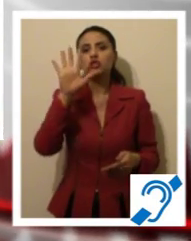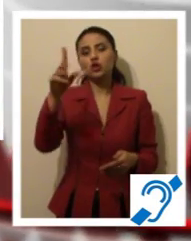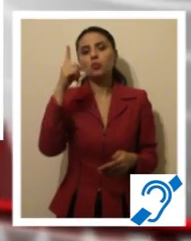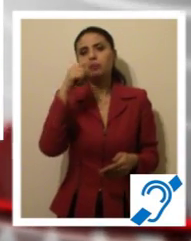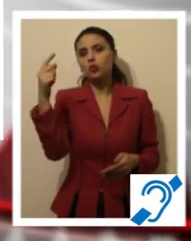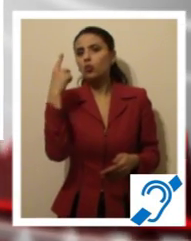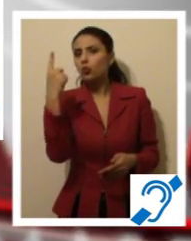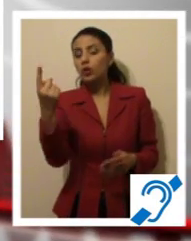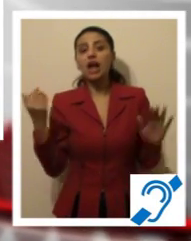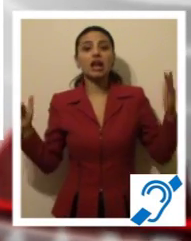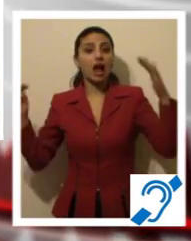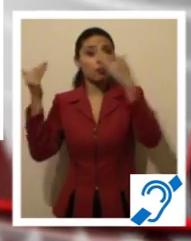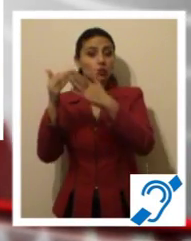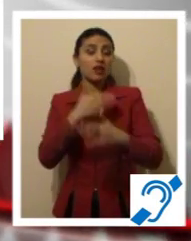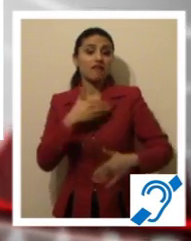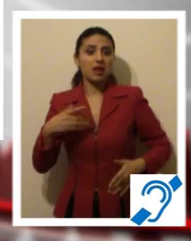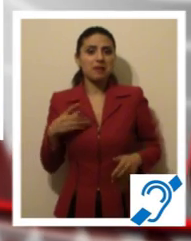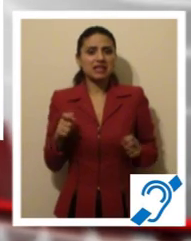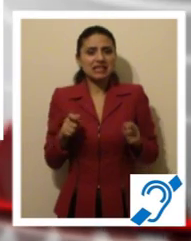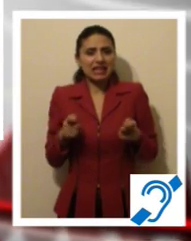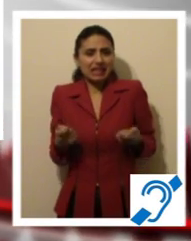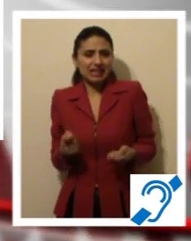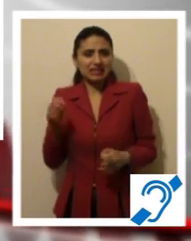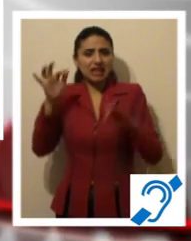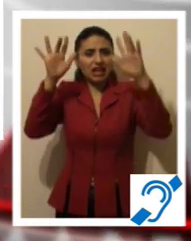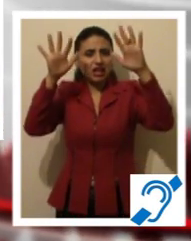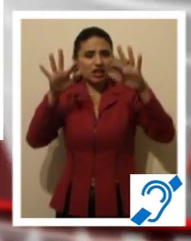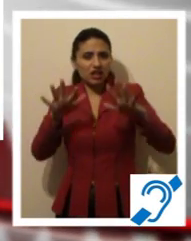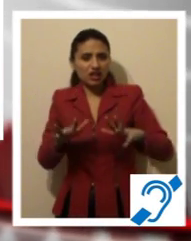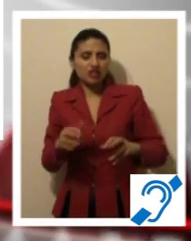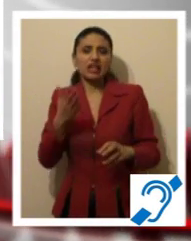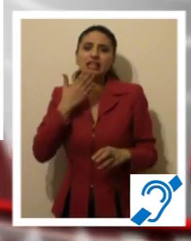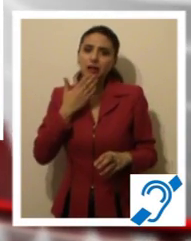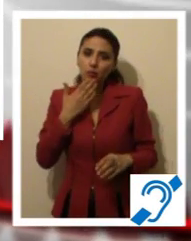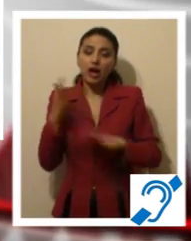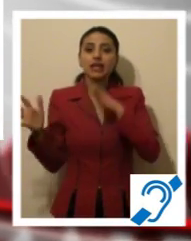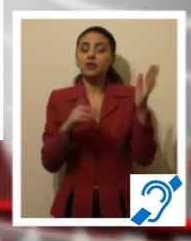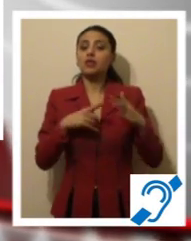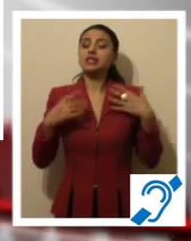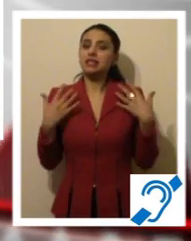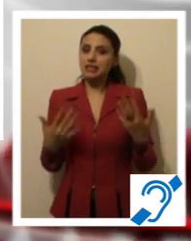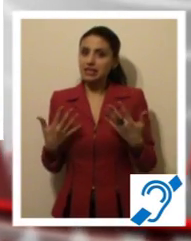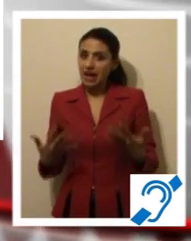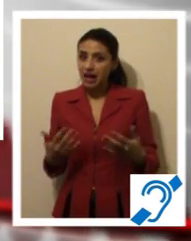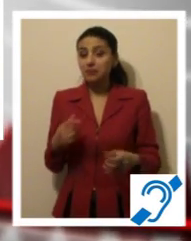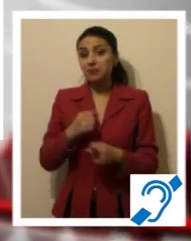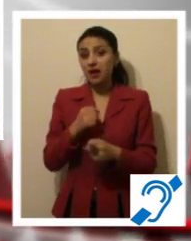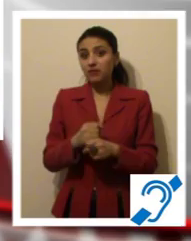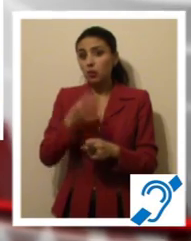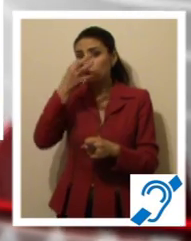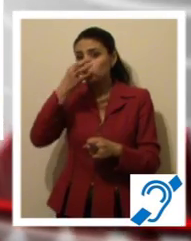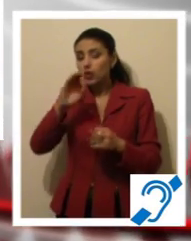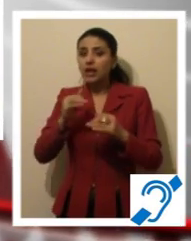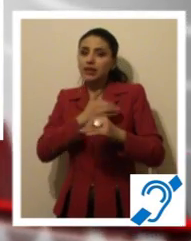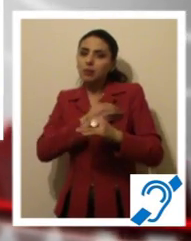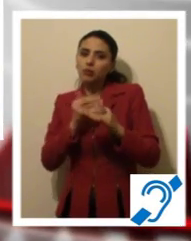La munte, vremea va fi în general închisă și va ninge pe arii extinse. Vântul va prezenta intensificări temporare. Valorile termice vor marca o creștere